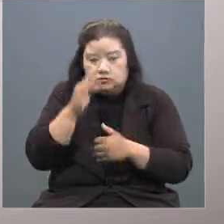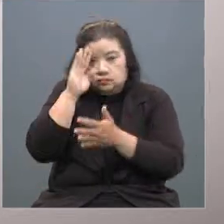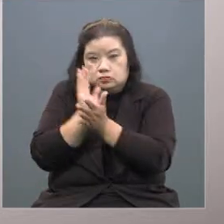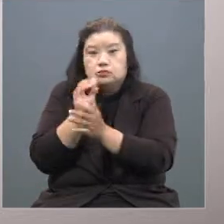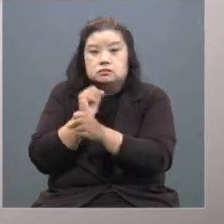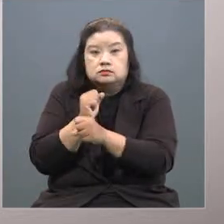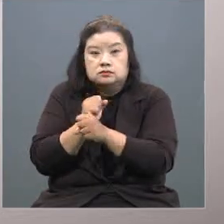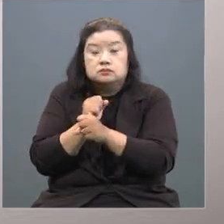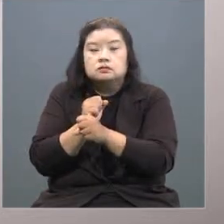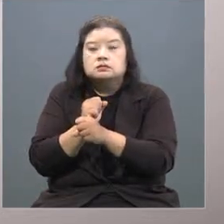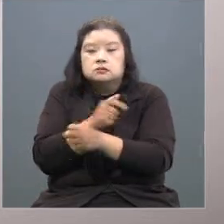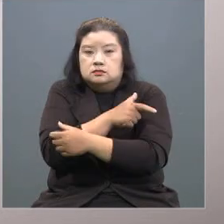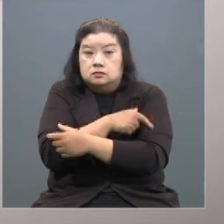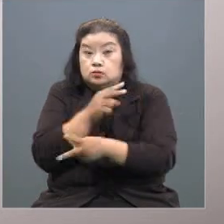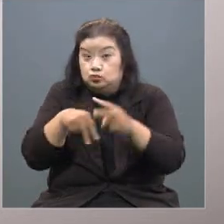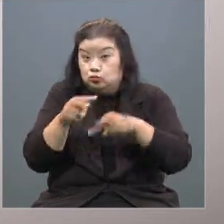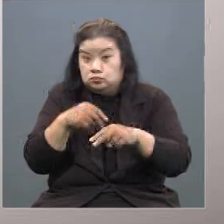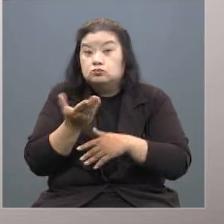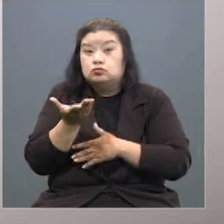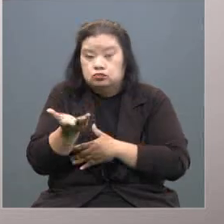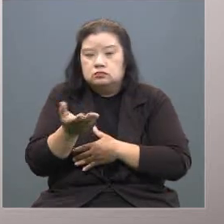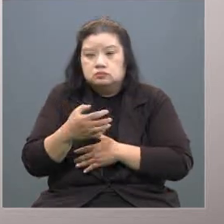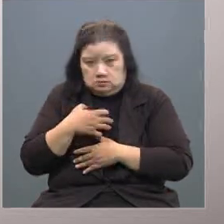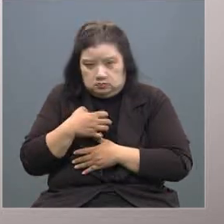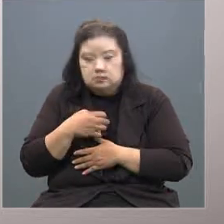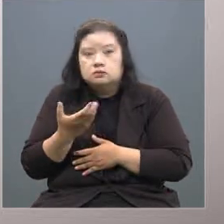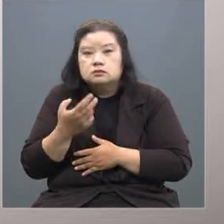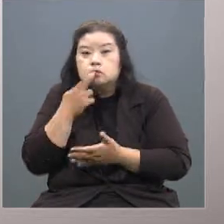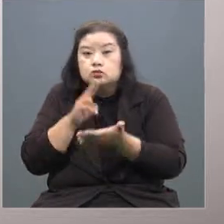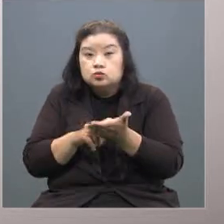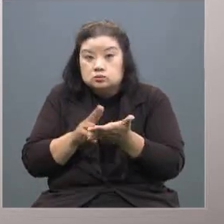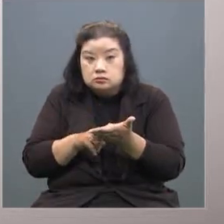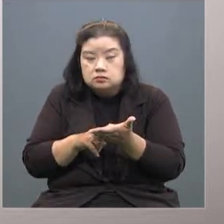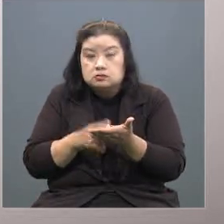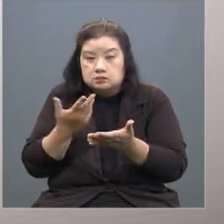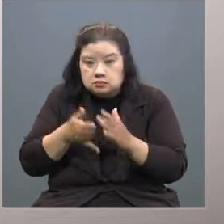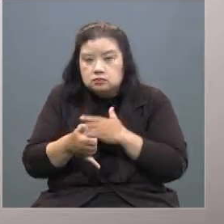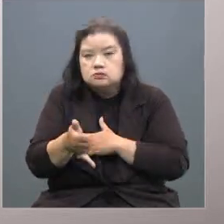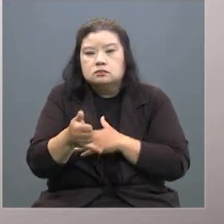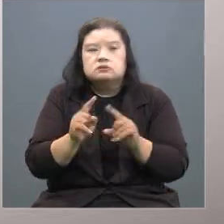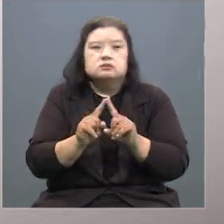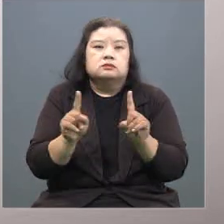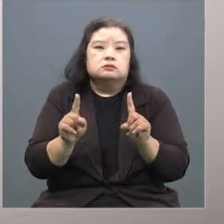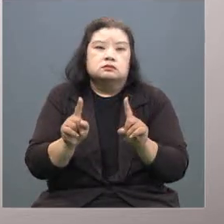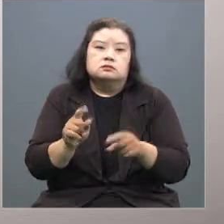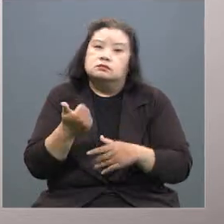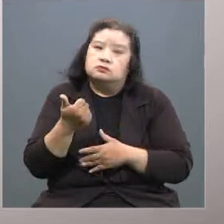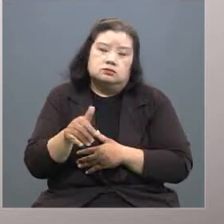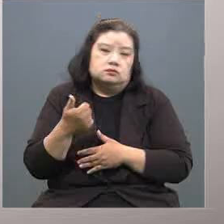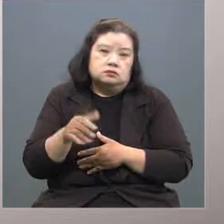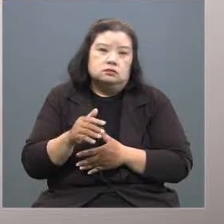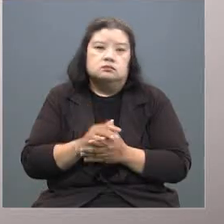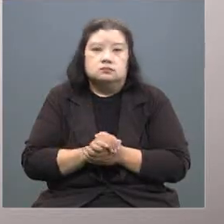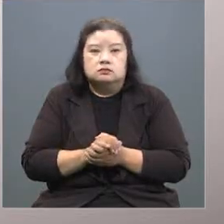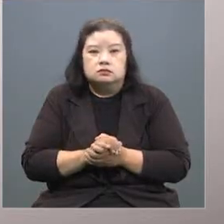รปภ.เนี่ยนะคะพนักงานรักษาความปลอดภัยของหมู่บ้านเพื่อที่จะนำหมายเข้าไปแต่ว่าท้ายที่สุดเข้าใจว่าก็ไม่ได้แปะเนื่องจ